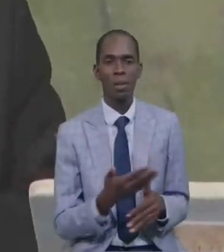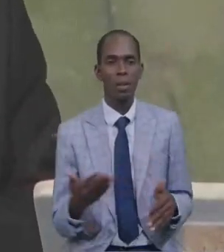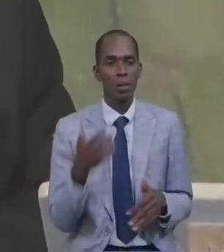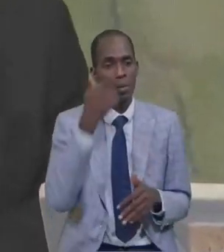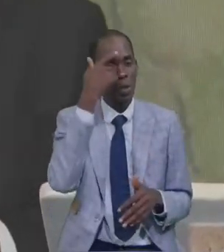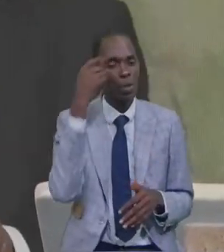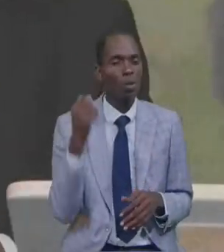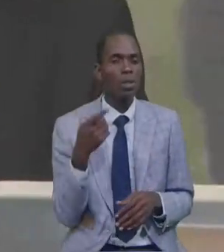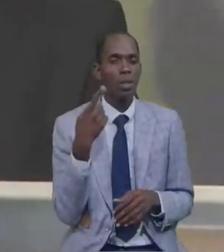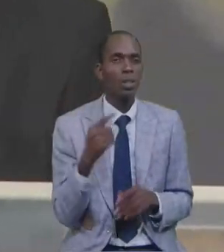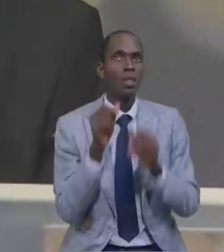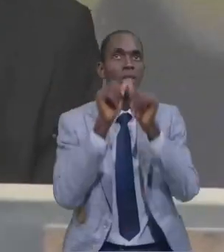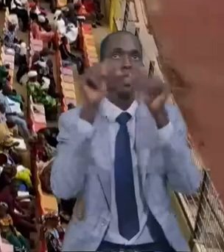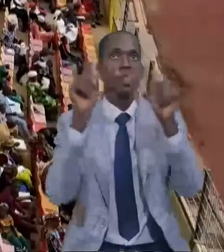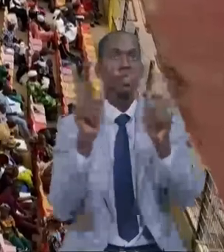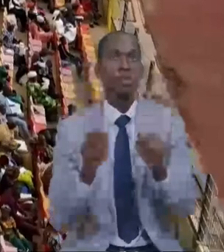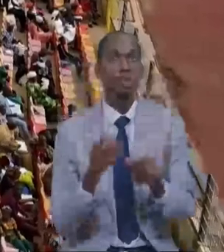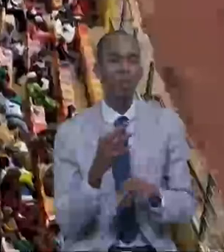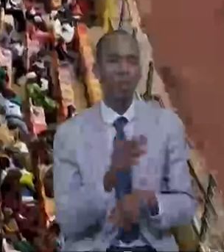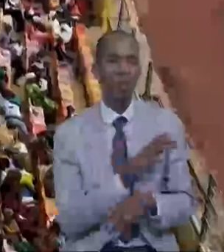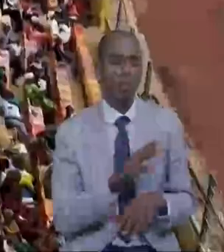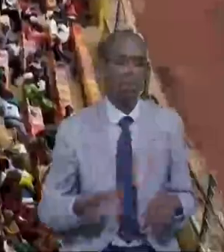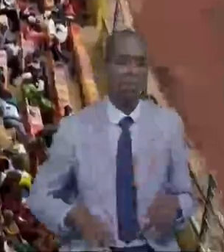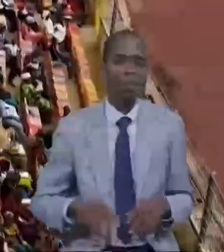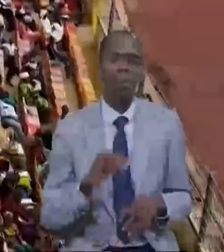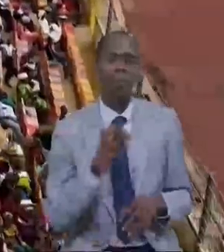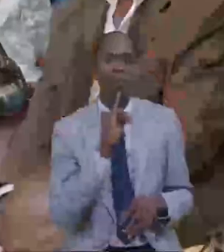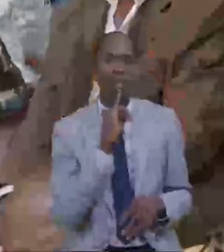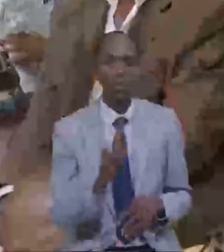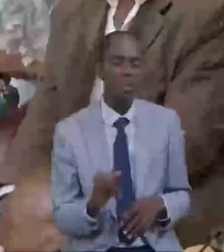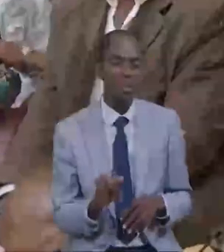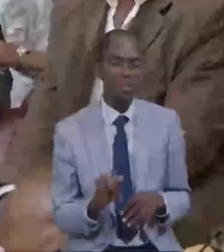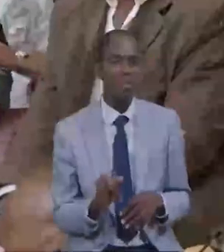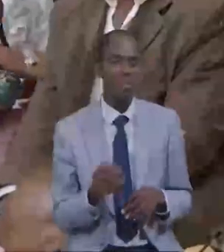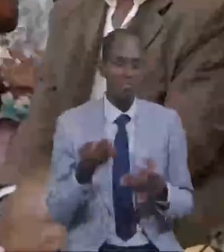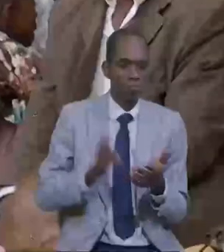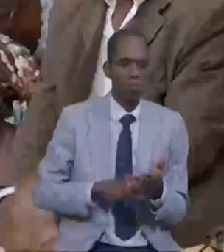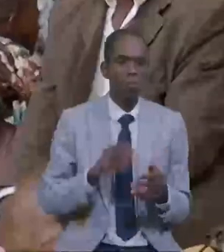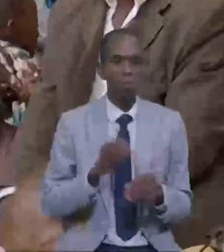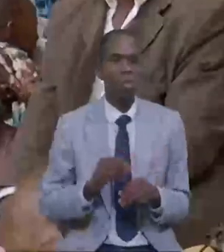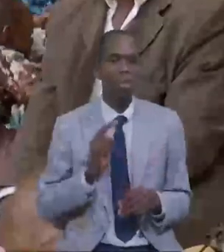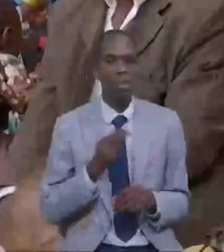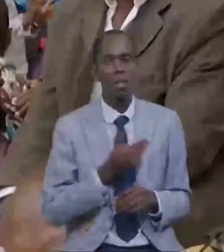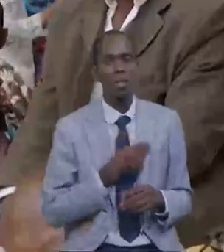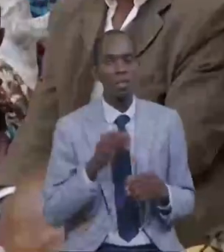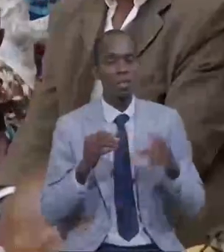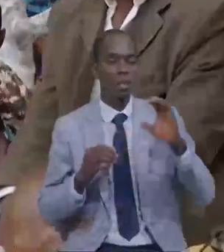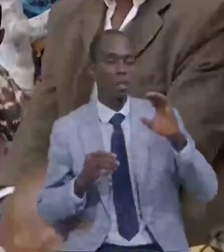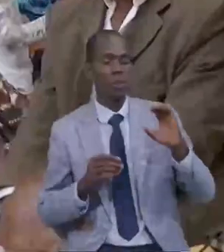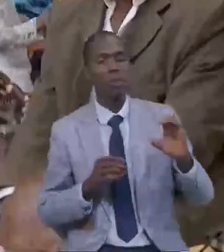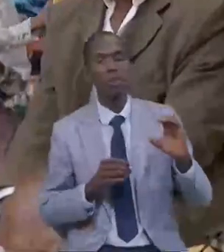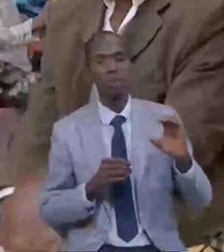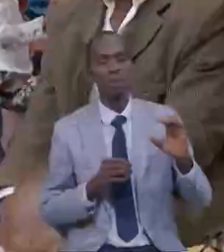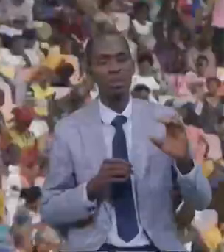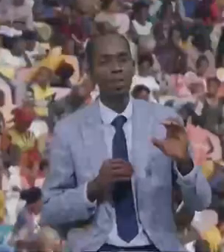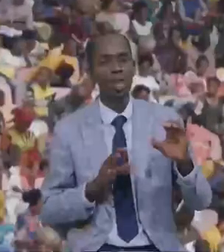nous, la confirmation de la nouvelle alliance. La confirmation